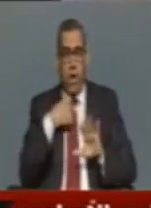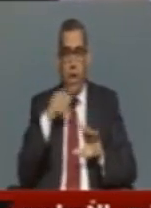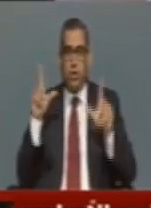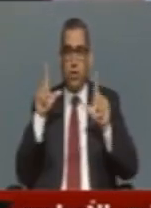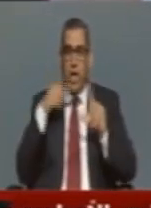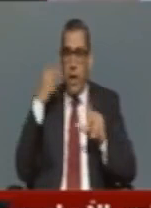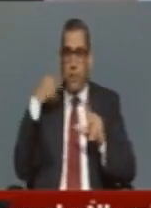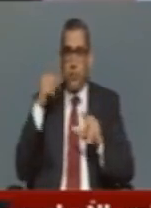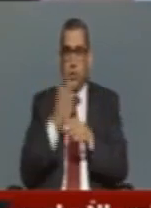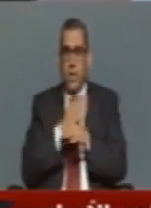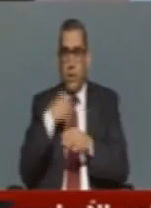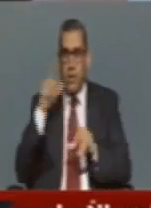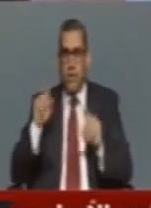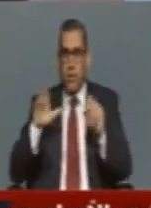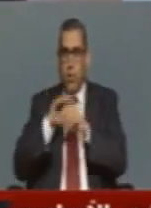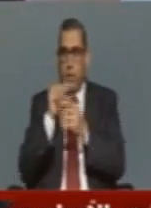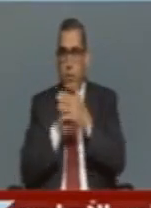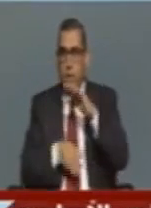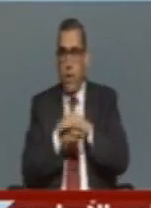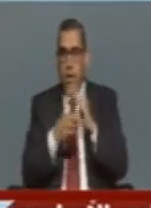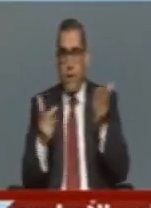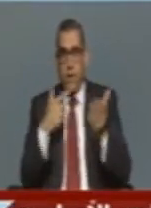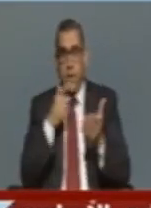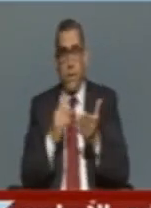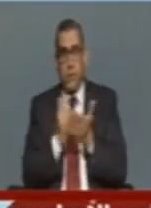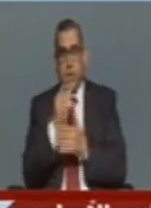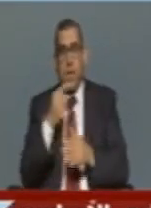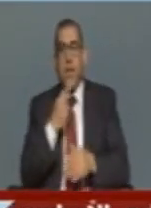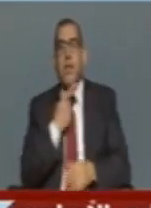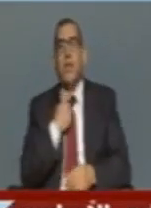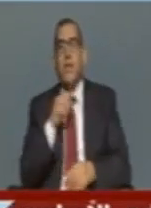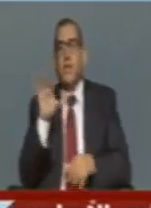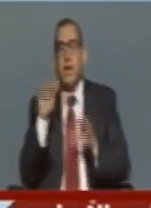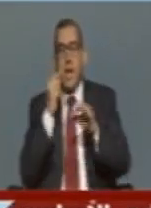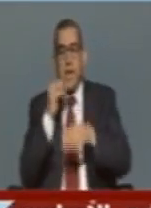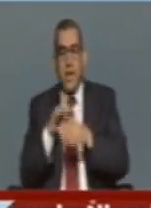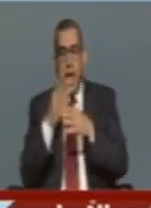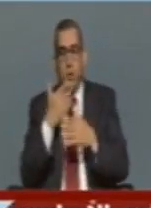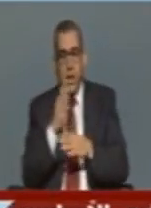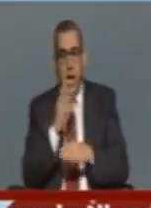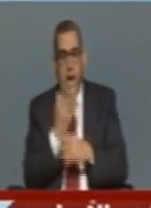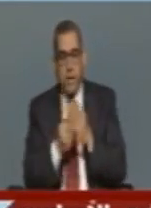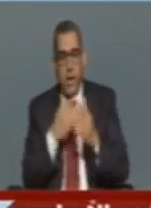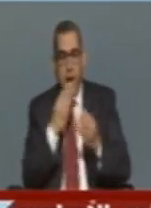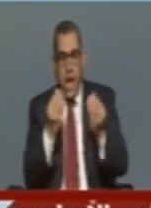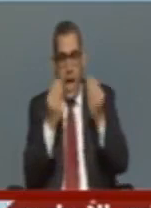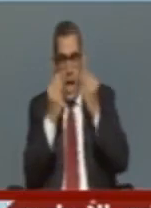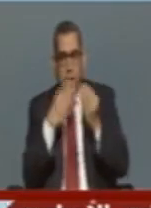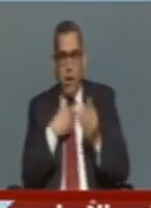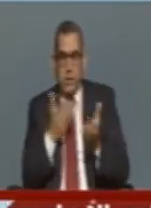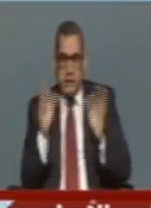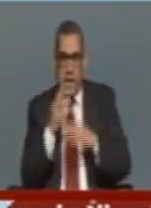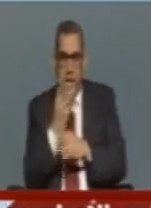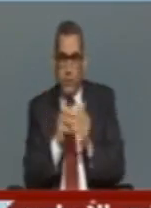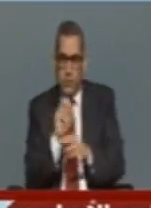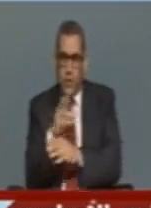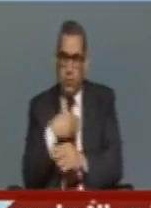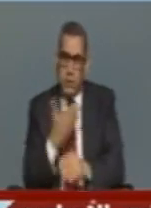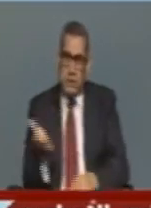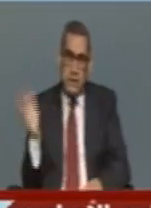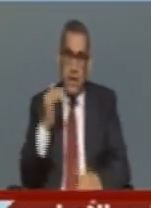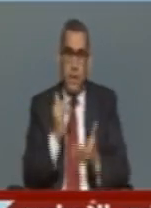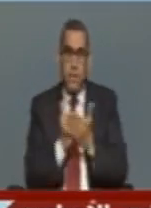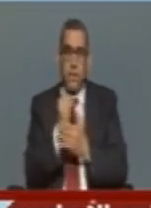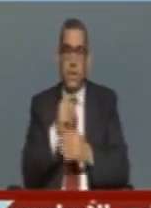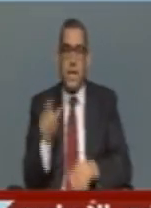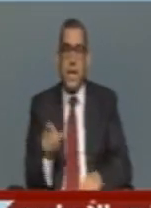المدارس المتميزة، هناك رغبة من الناس عايزة أولادها يتعلموا بشكل أفضل، فالحقيقة عندنا مدارس النيل المصرية، ودي